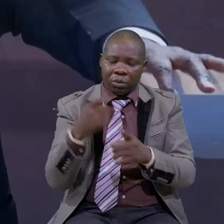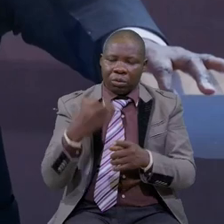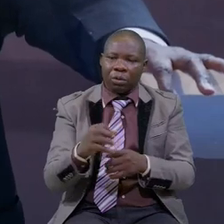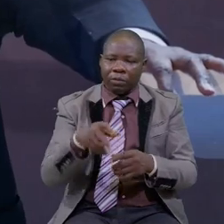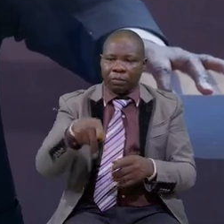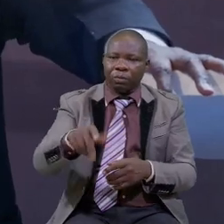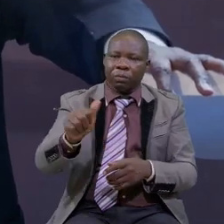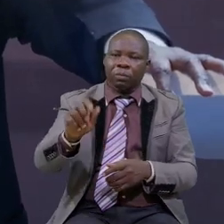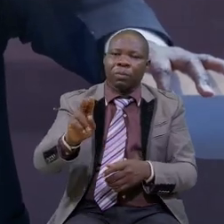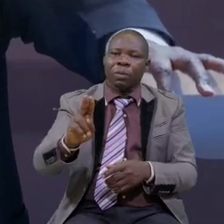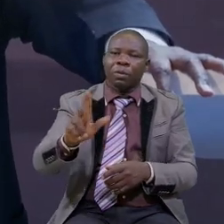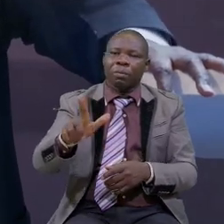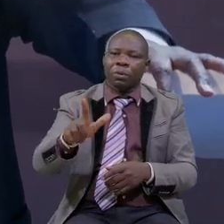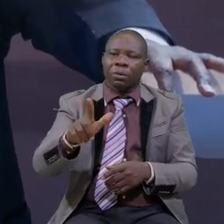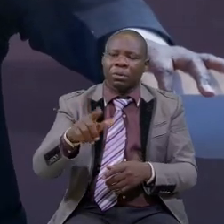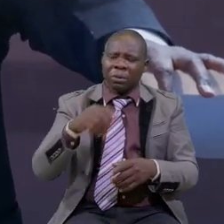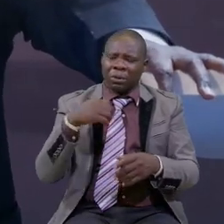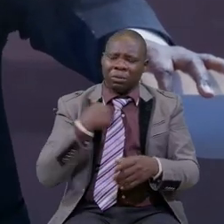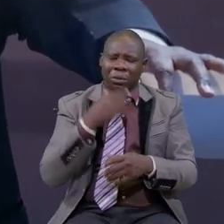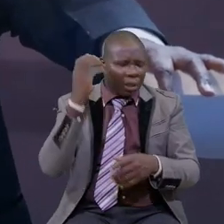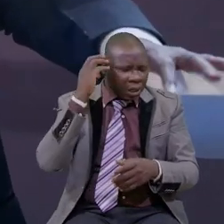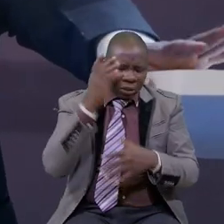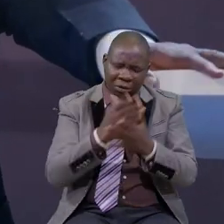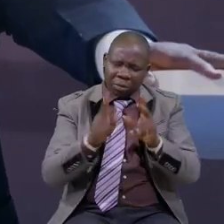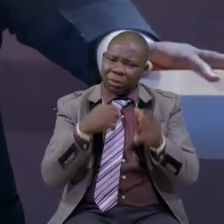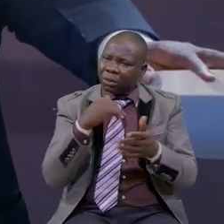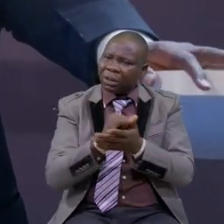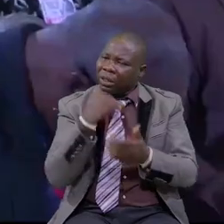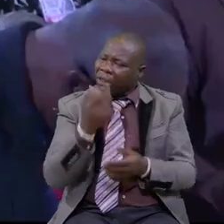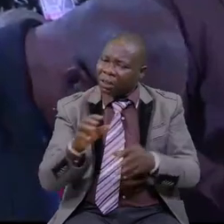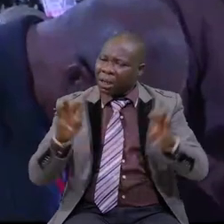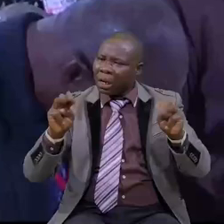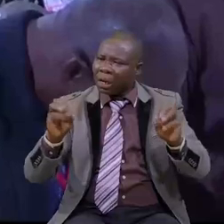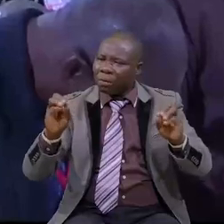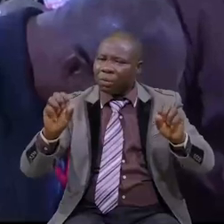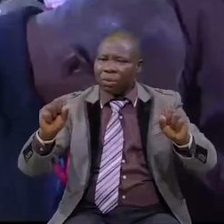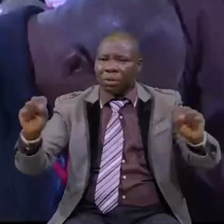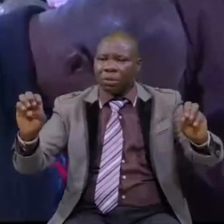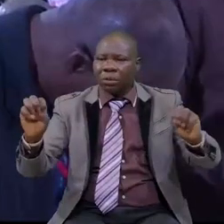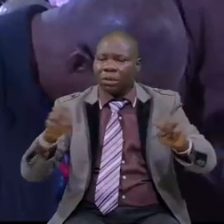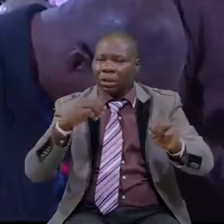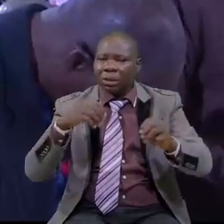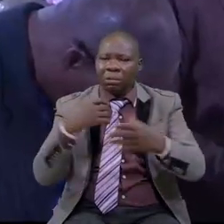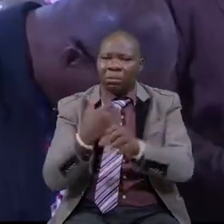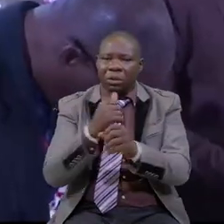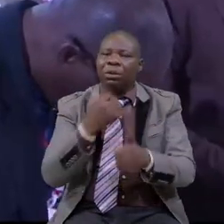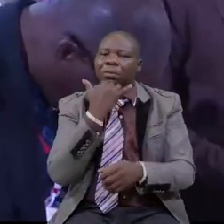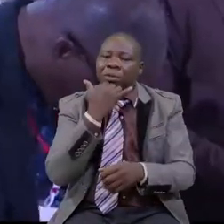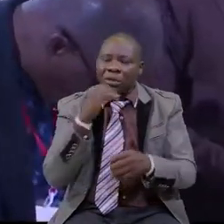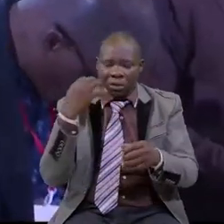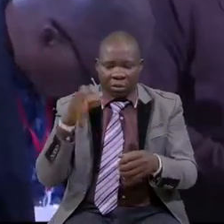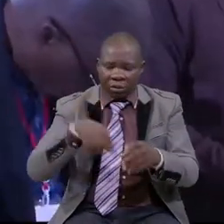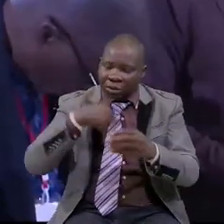dire, Moïse a fait une erreur en disant cela. Il ne devrait pas dire ça. Fais très attention. Paul a fait une